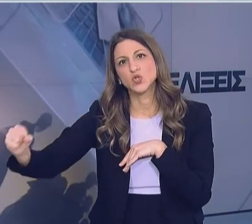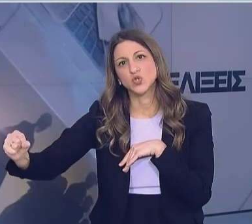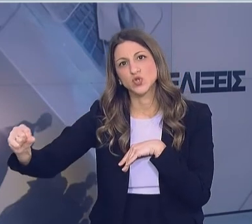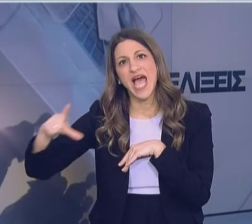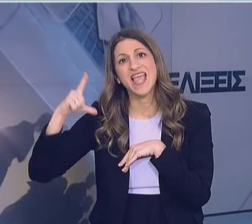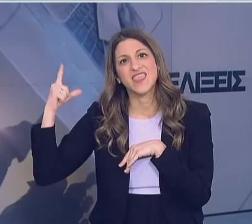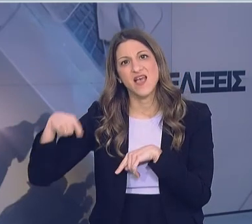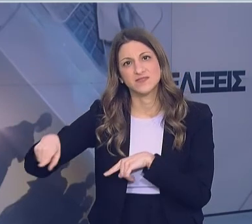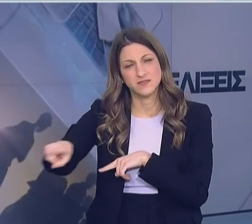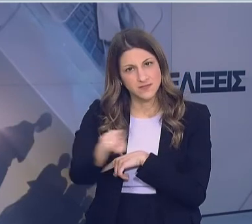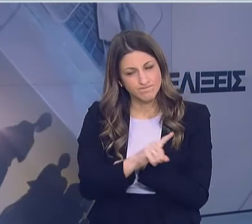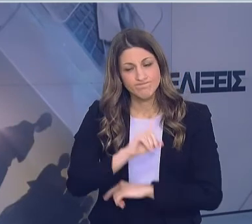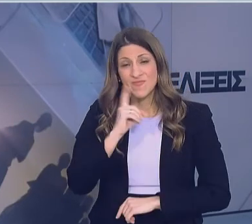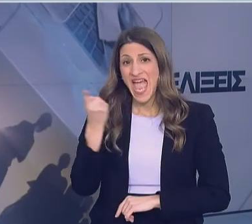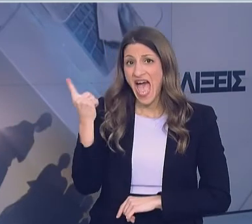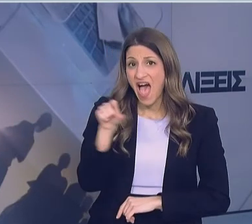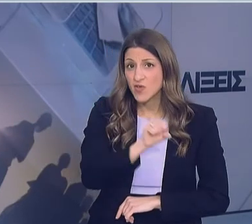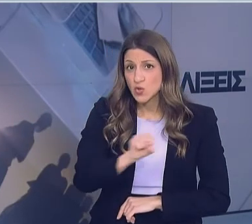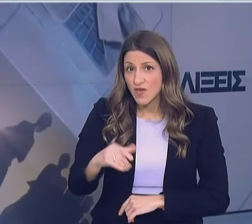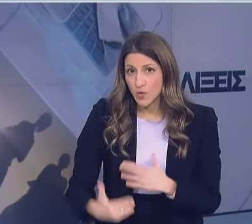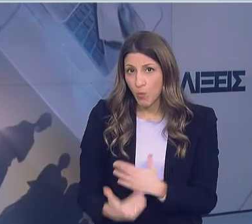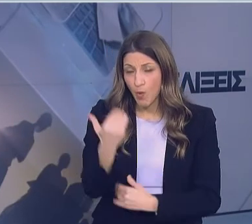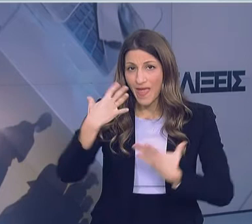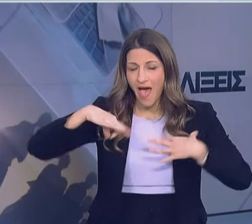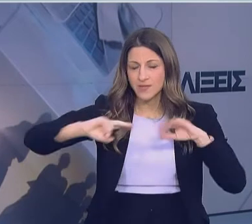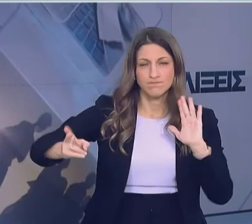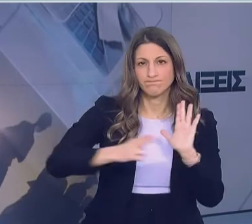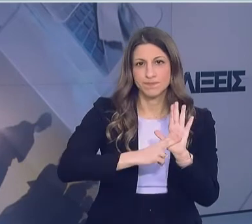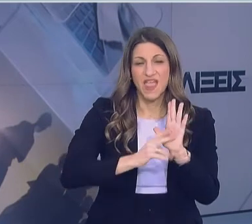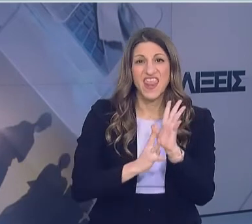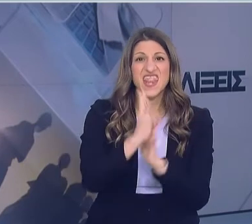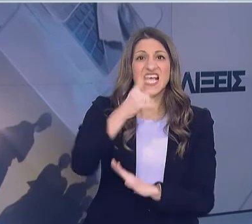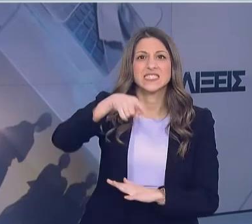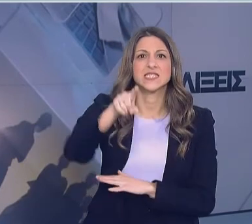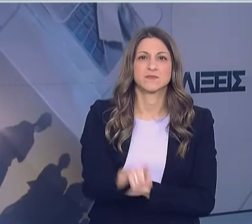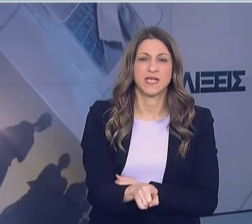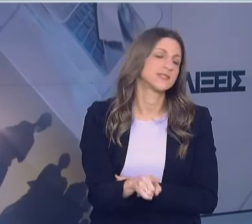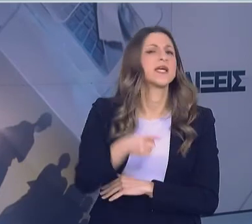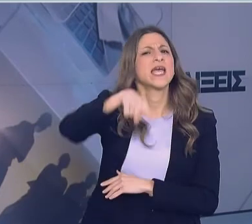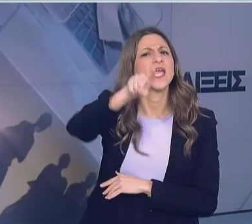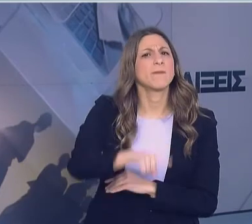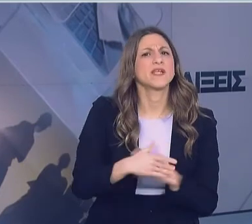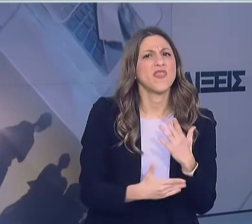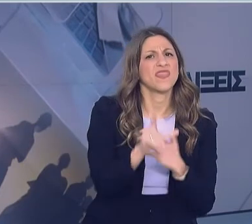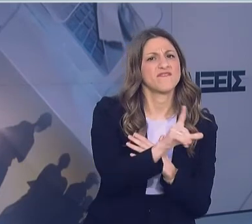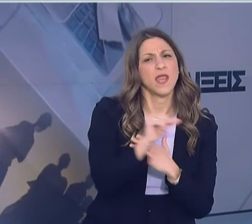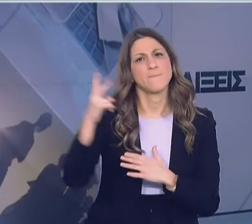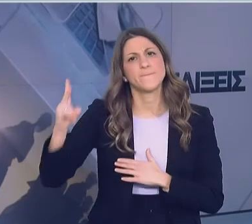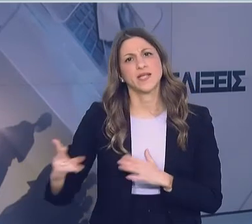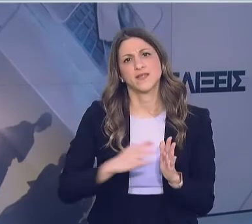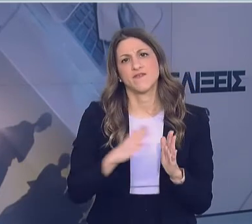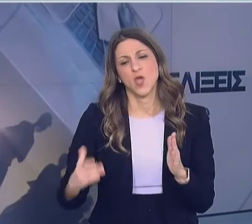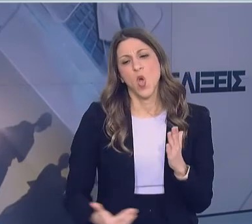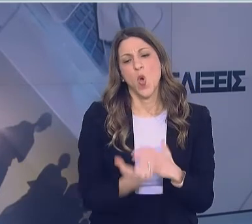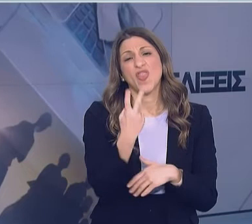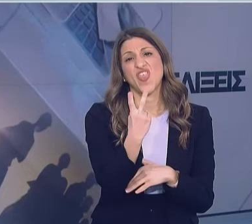Ο περιορισμός τίθεται σε ισχύ από αύριο Σάββατο και για 14 ημέρες. Θα ισχύει για τις εξής ημέρες και ώρες, από Δευτέρα έως Παρασκευή,